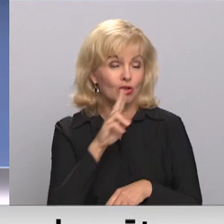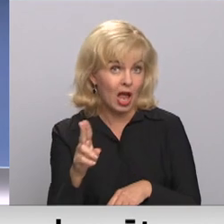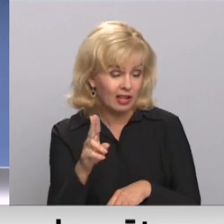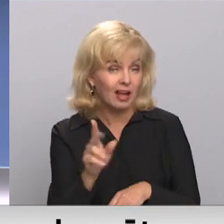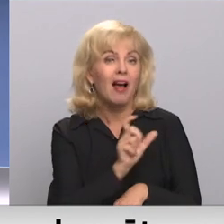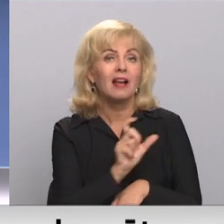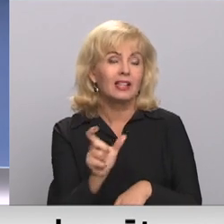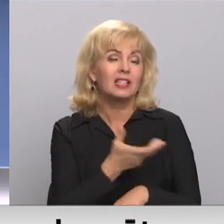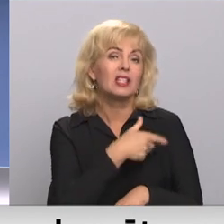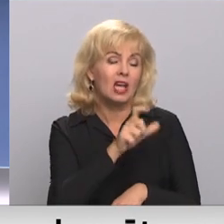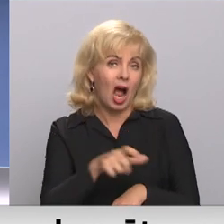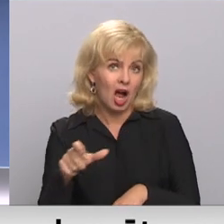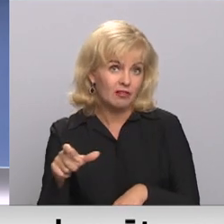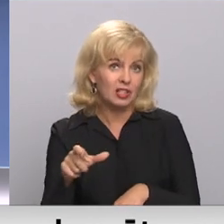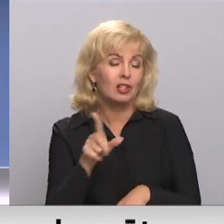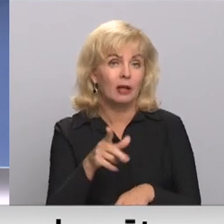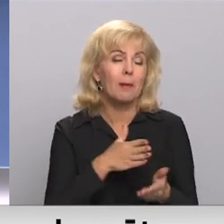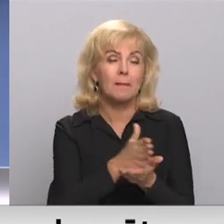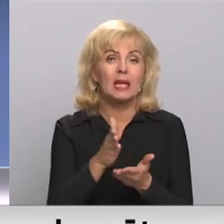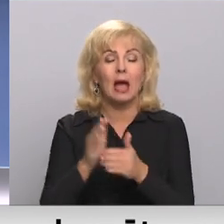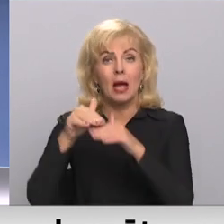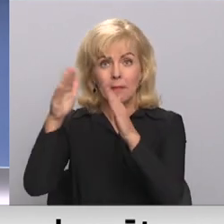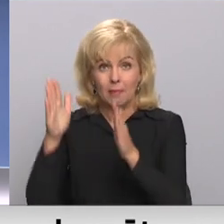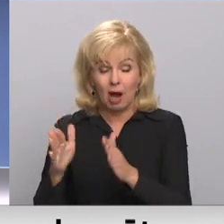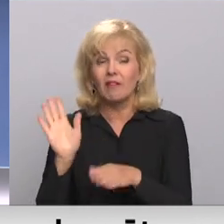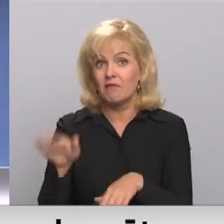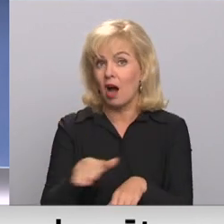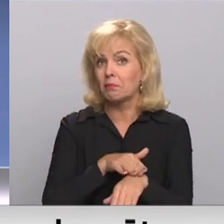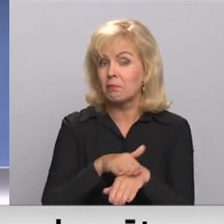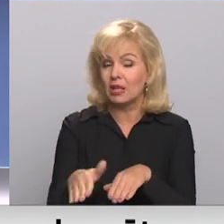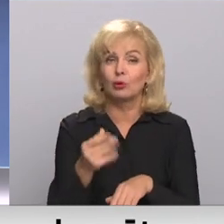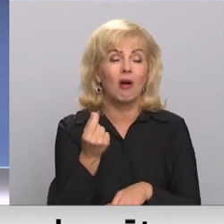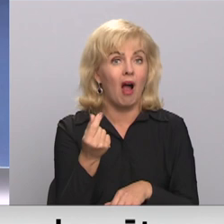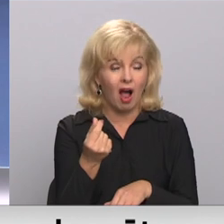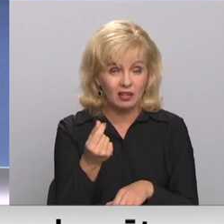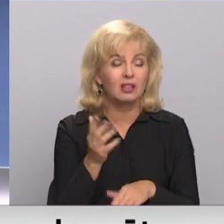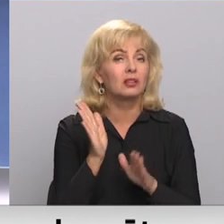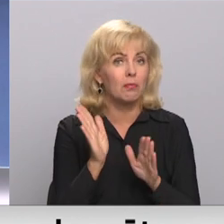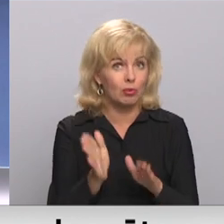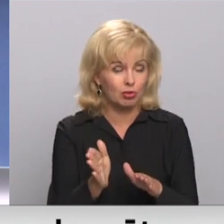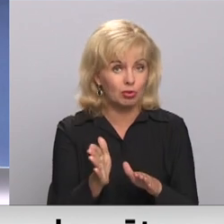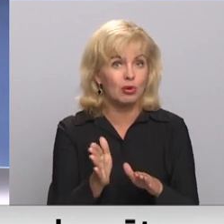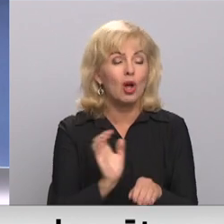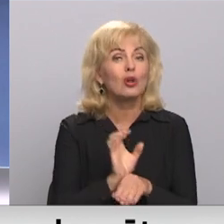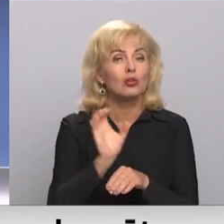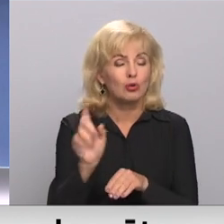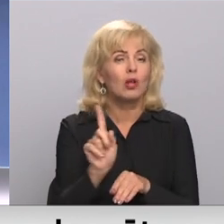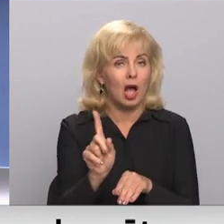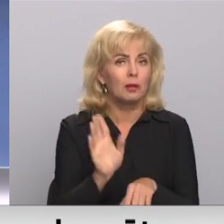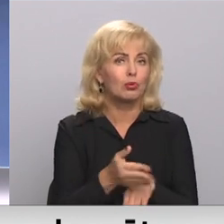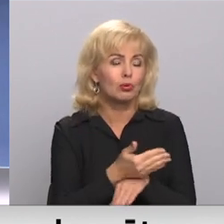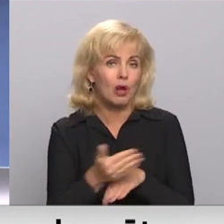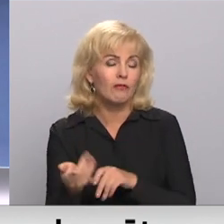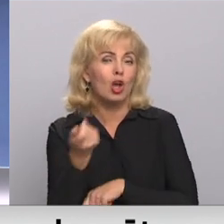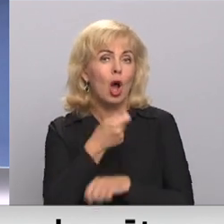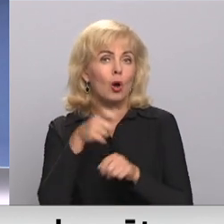jau drīzumā iedzīvotājiem pieejamie pakumāti var tikt pārpildīti un gandrīz neizbēgama būšot sūtījumu kavēšanās. Komersanti